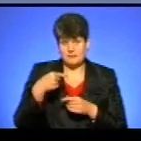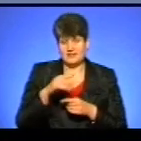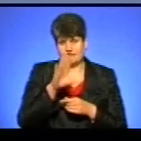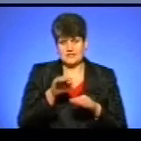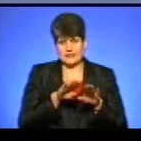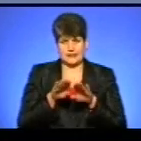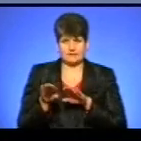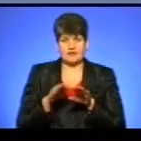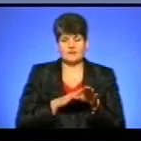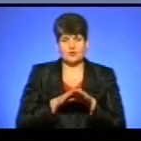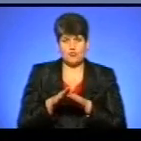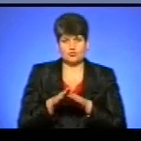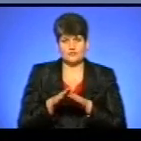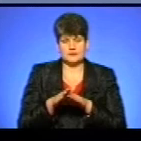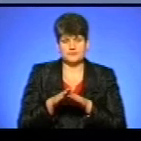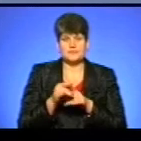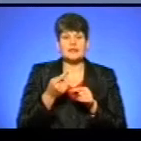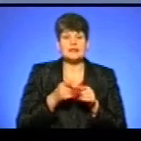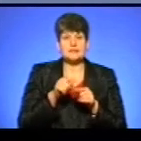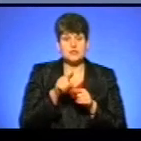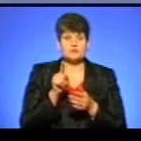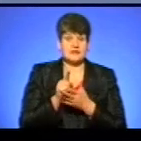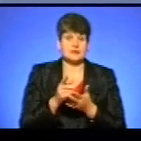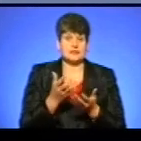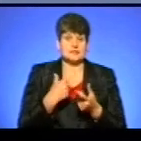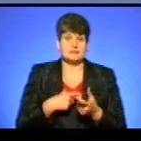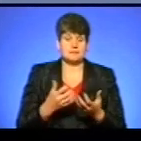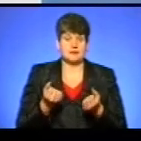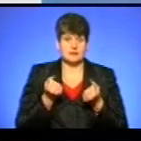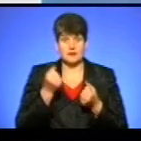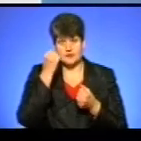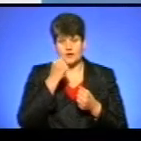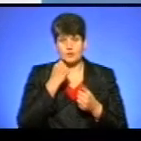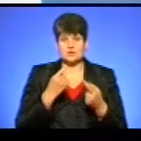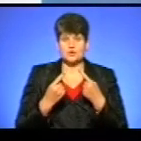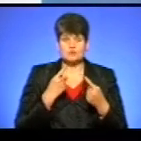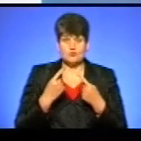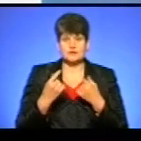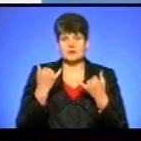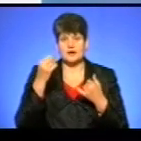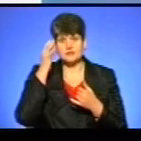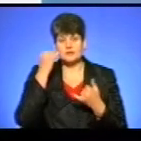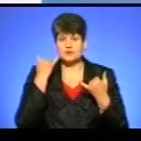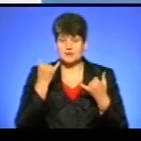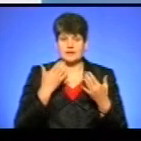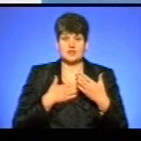рівнів виконувати ті зобов'язання, які вони на себе брали. Я дякую вам за розмову і нагадаю, сьогодні на наші